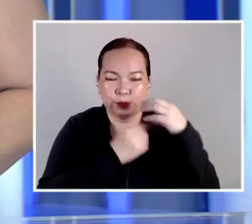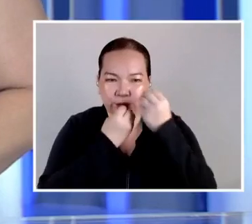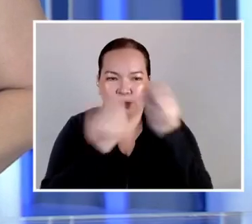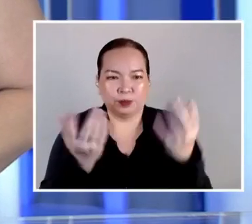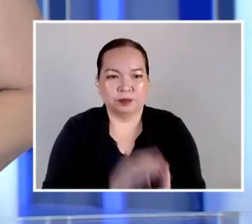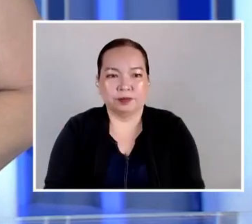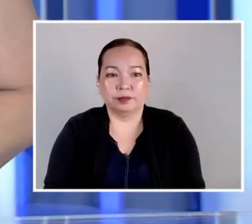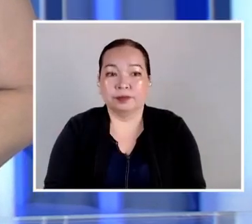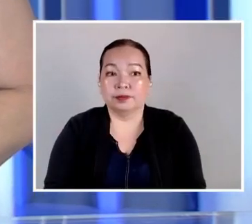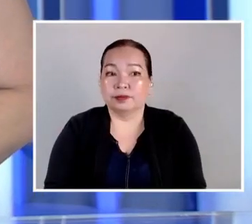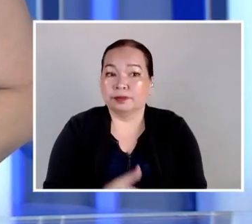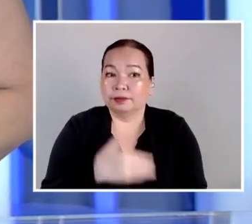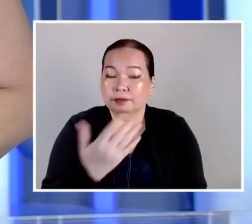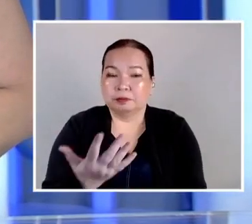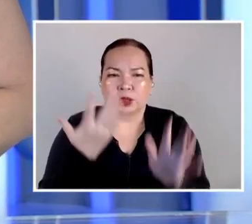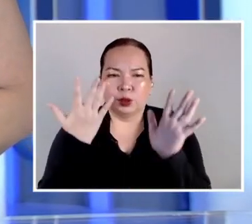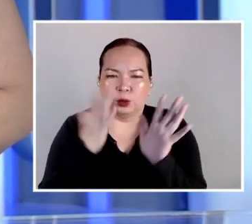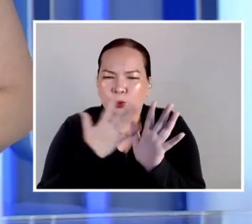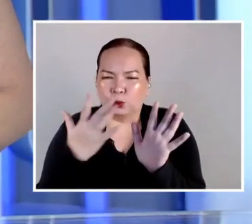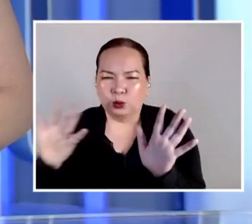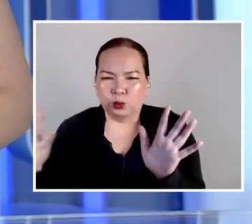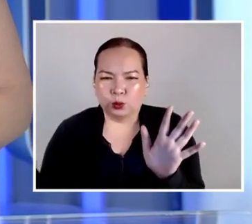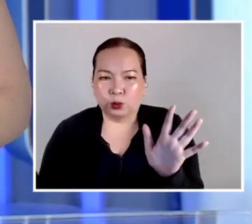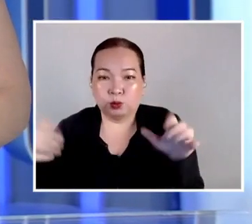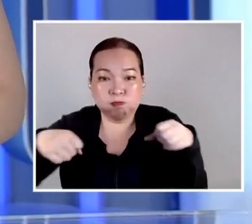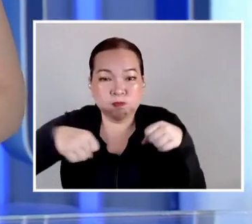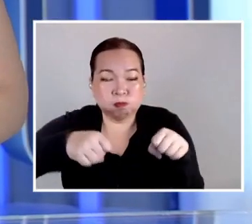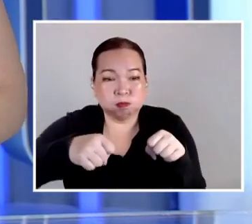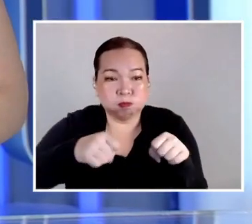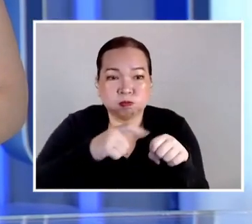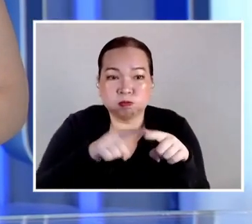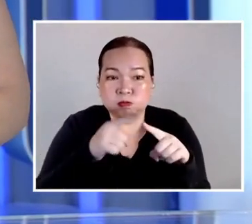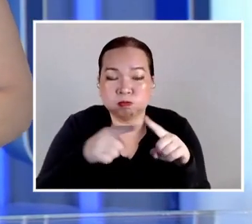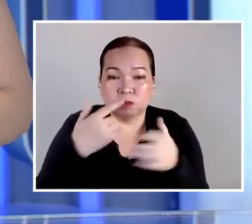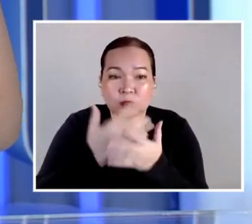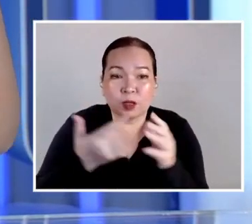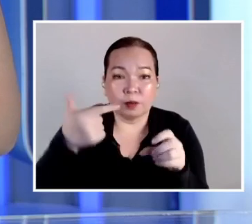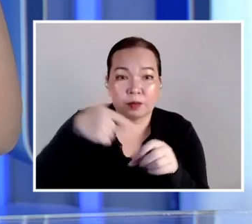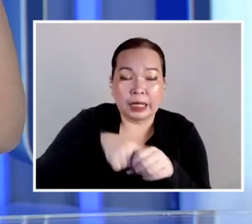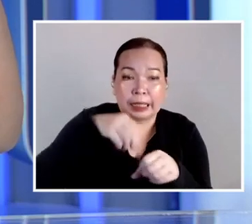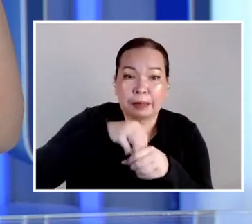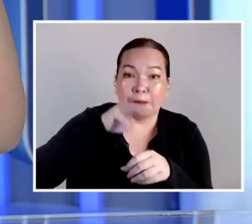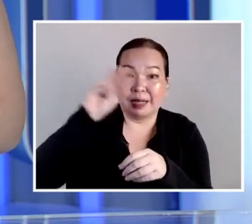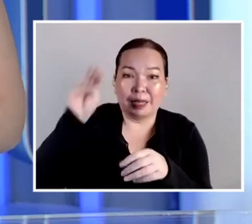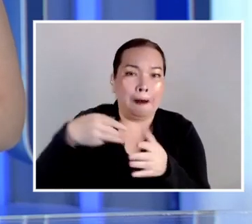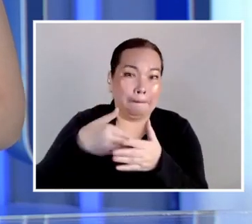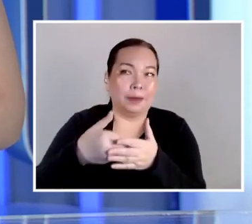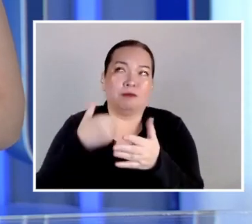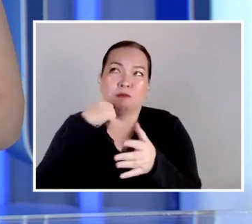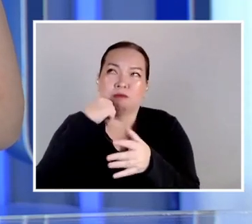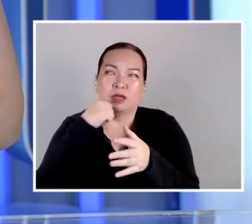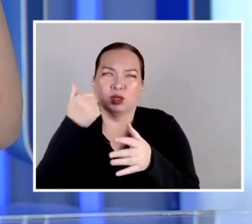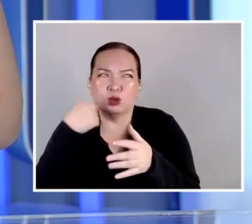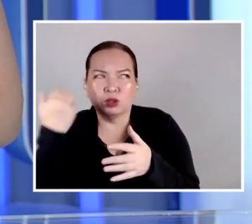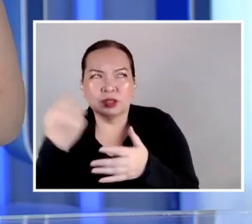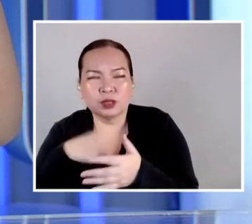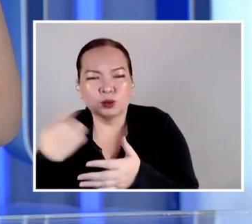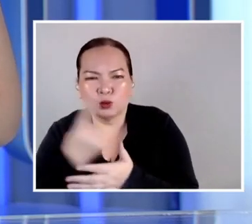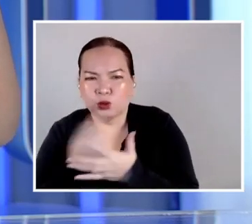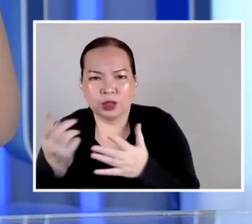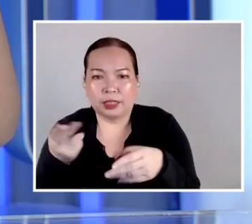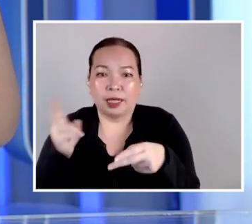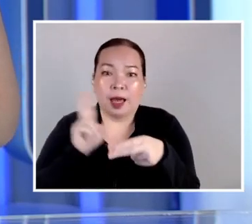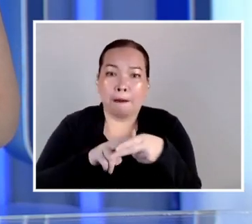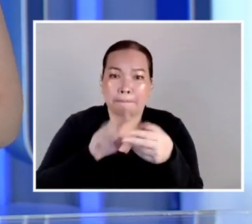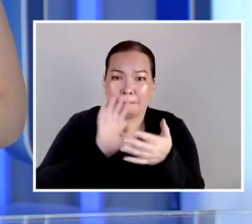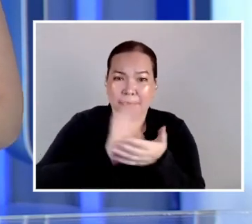Pinilahan ng mga motorista ang ilang gasolinahan sa Metro Manila bago ang pagpapatupad ng panibagong oil price hike